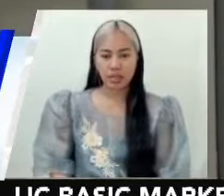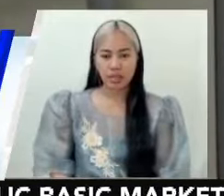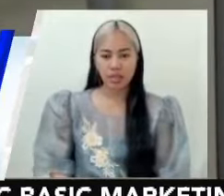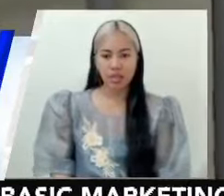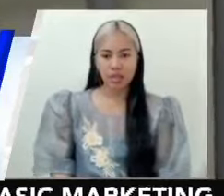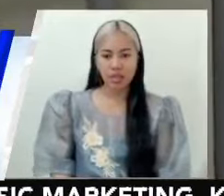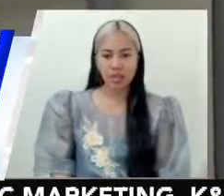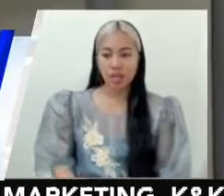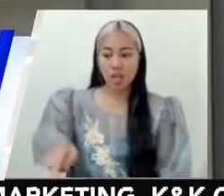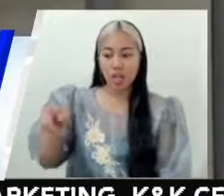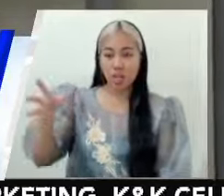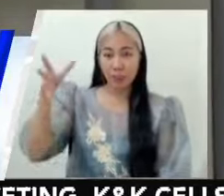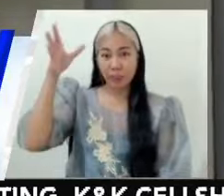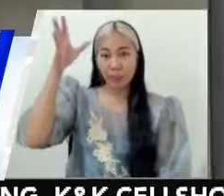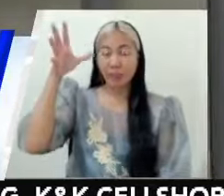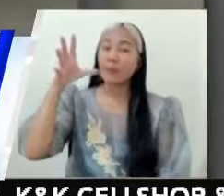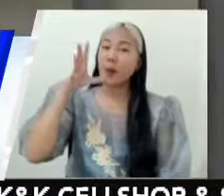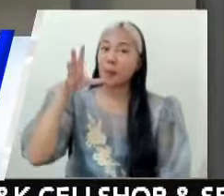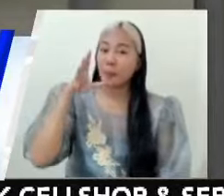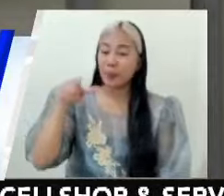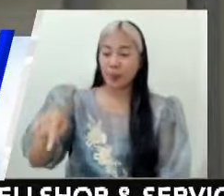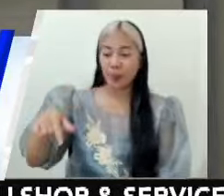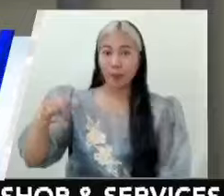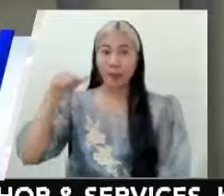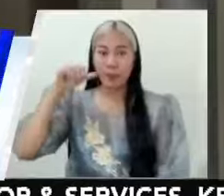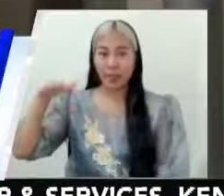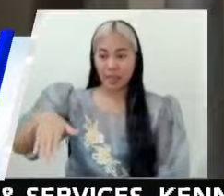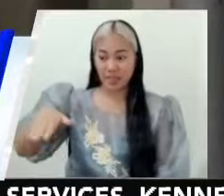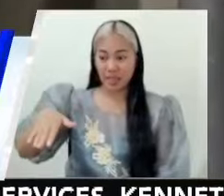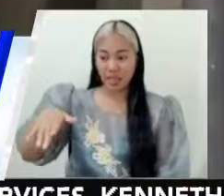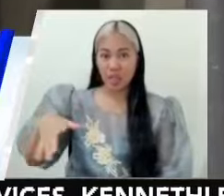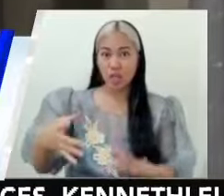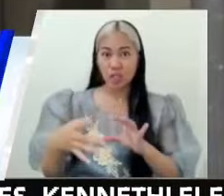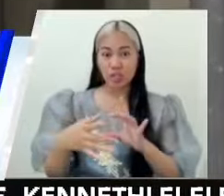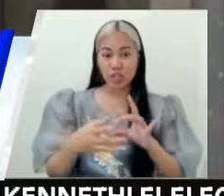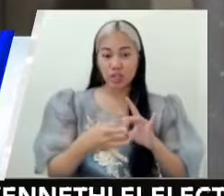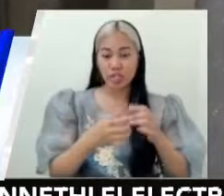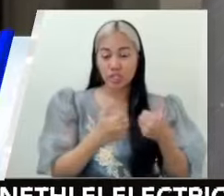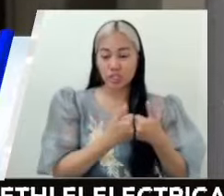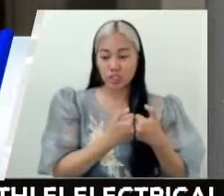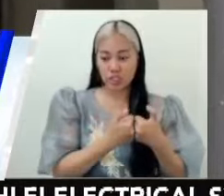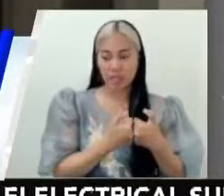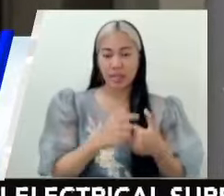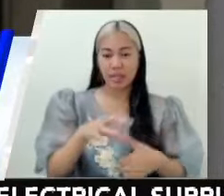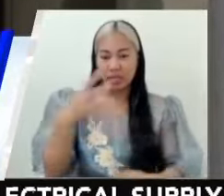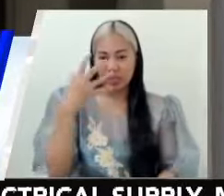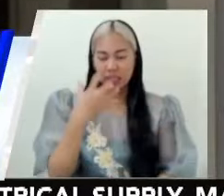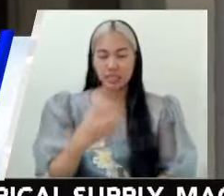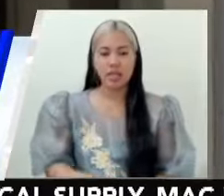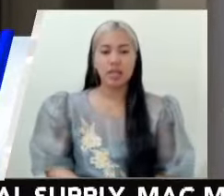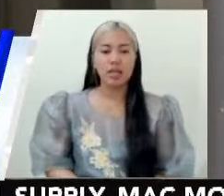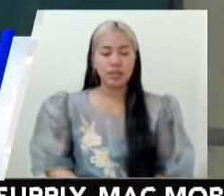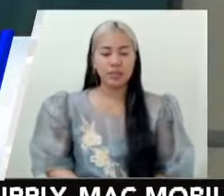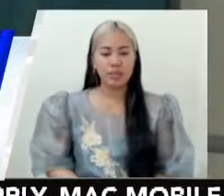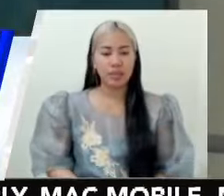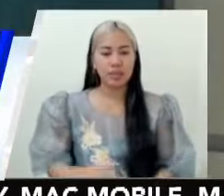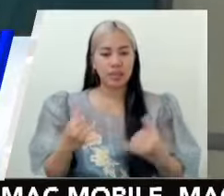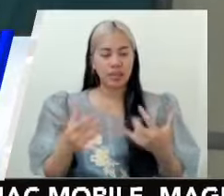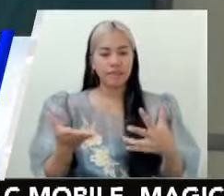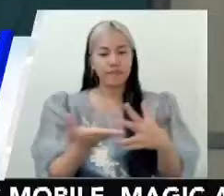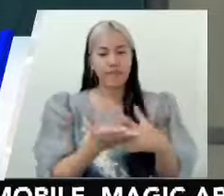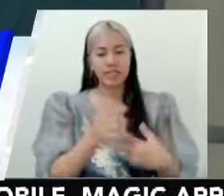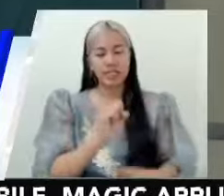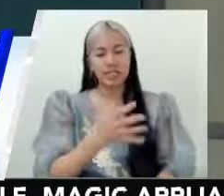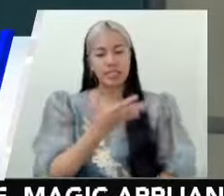ng bata. Tumangi magbigay ng pahayag ang ina ng biktima. Maharap ang suspect sa kasong acts of lasciviousness at paglabag sa